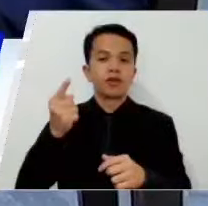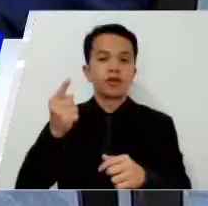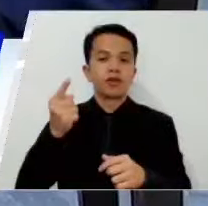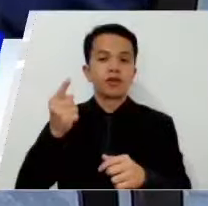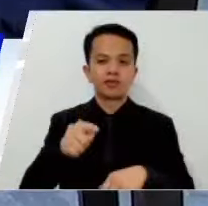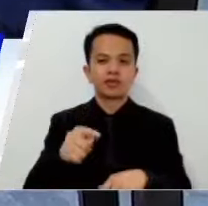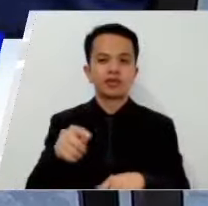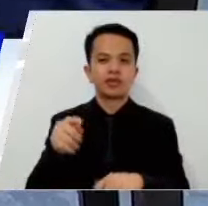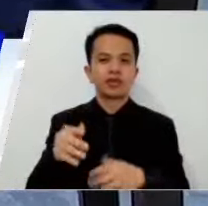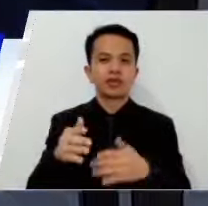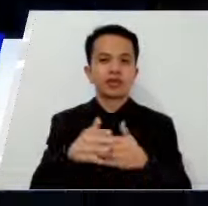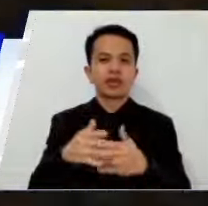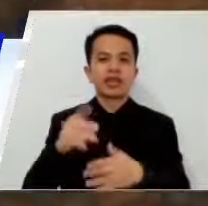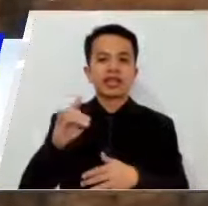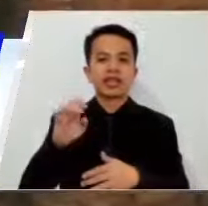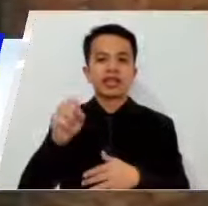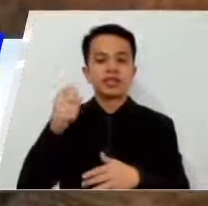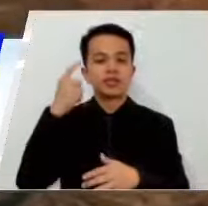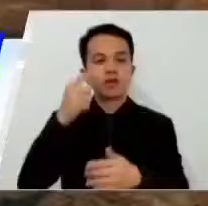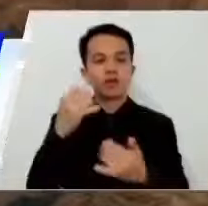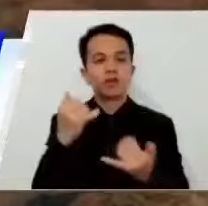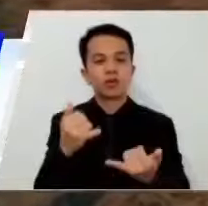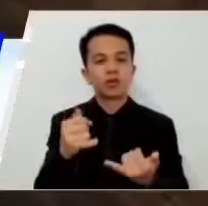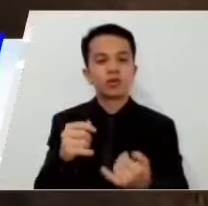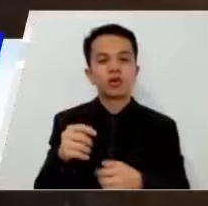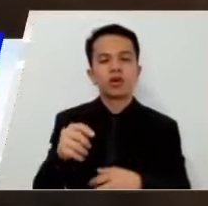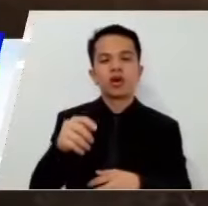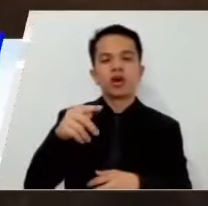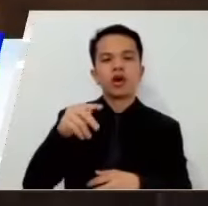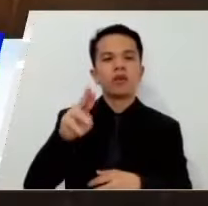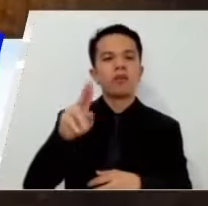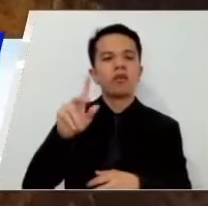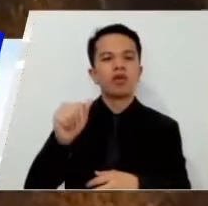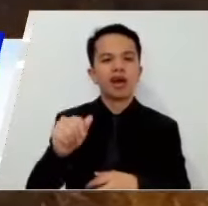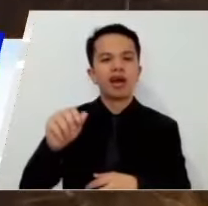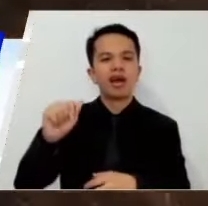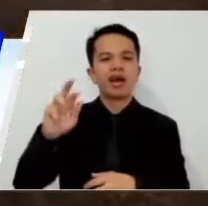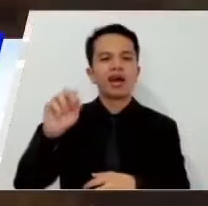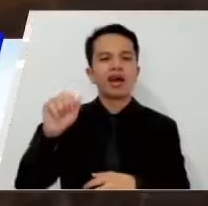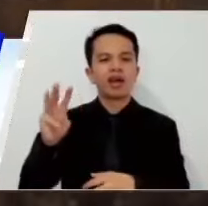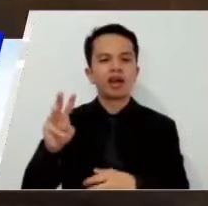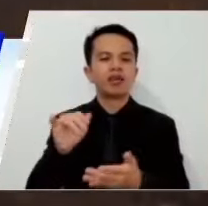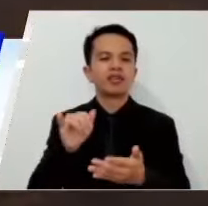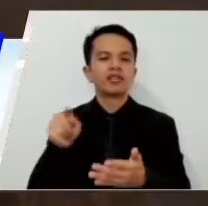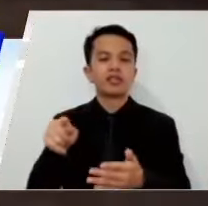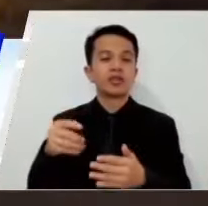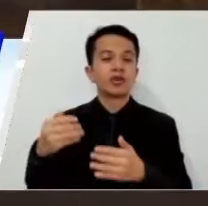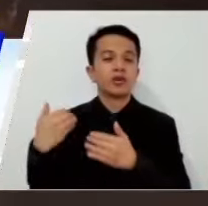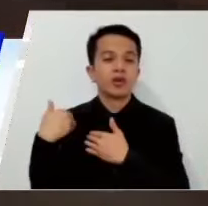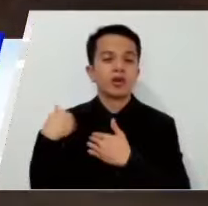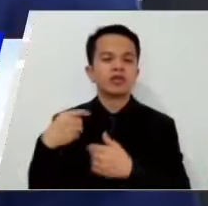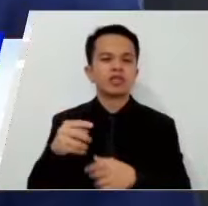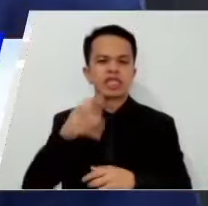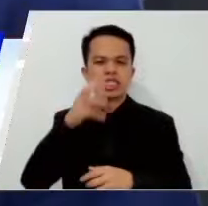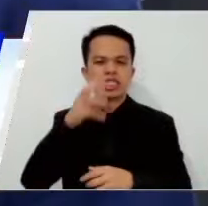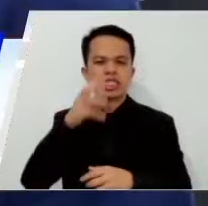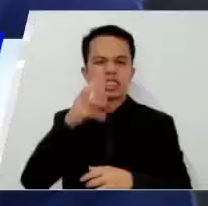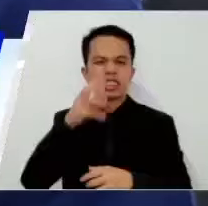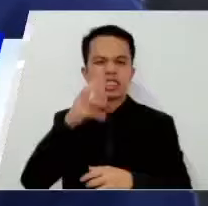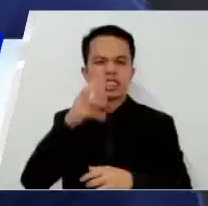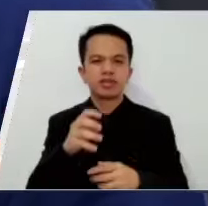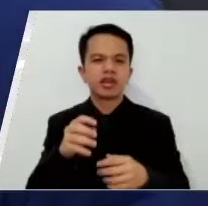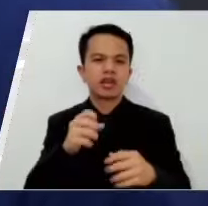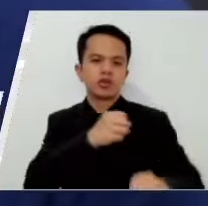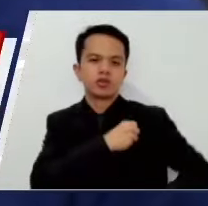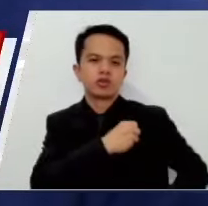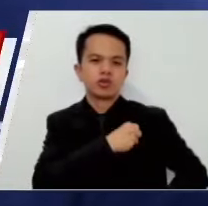si Dennis para sa upcoming series na Pulang Araw. Gaganap siya rito bilang isang malupit na sundalong Hapon. Ang tagal ko nang hinihintay yung ganitong